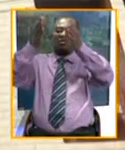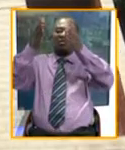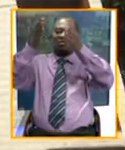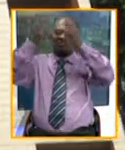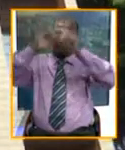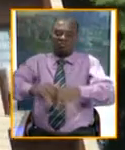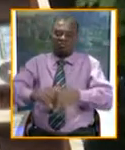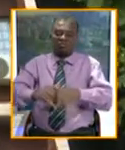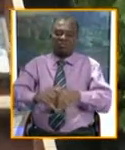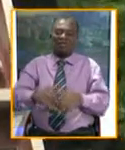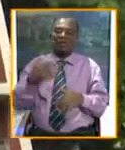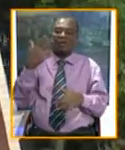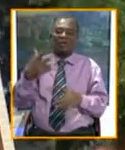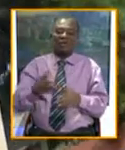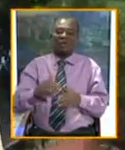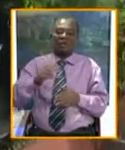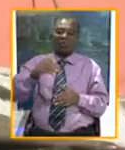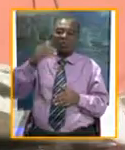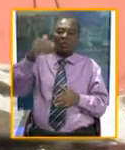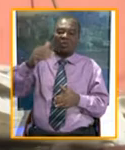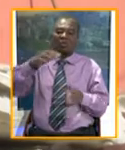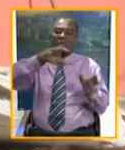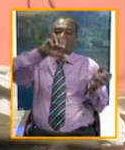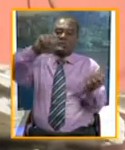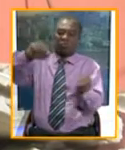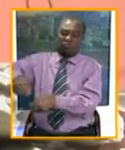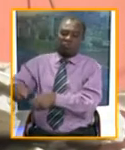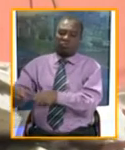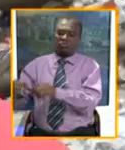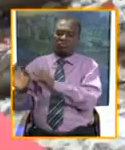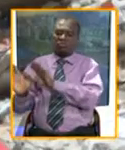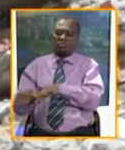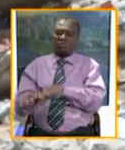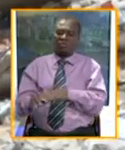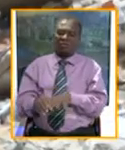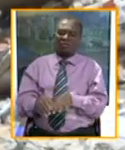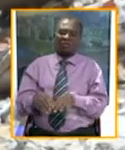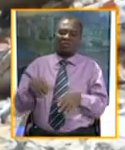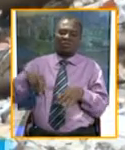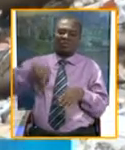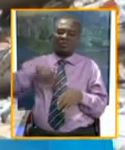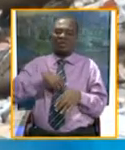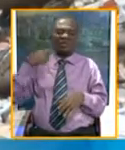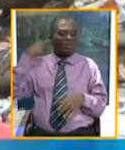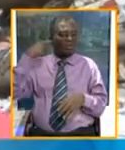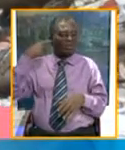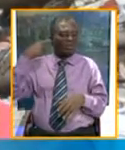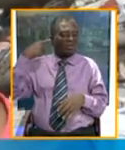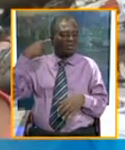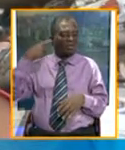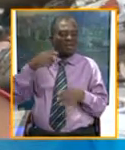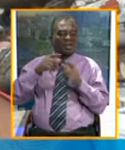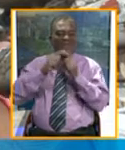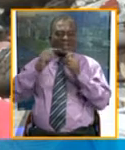Bonoumé. Trois balcons se sont détachés pour se retrouver au pied du bâtiment. On a entendu un bruit, un très grand